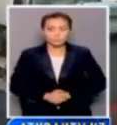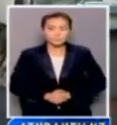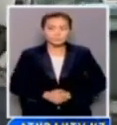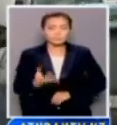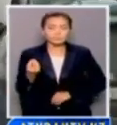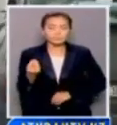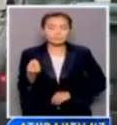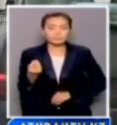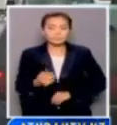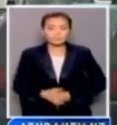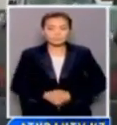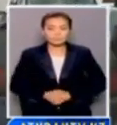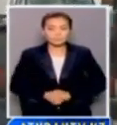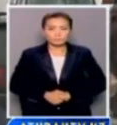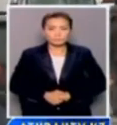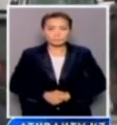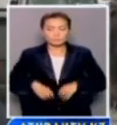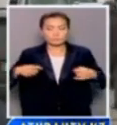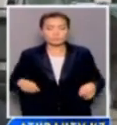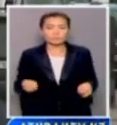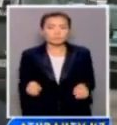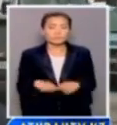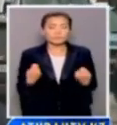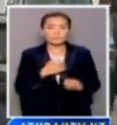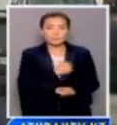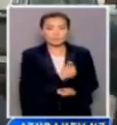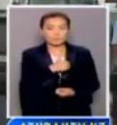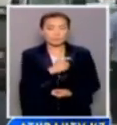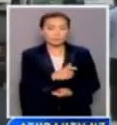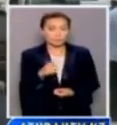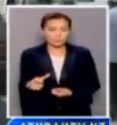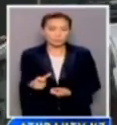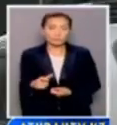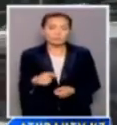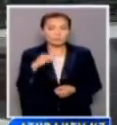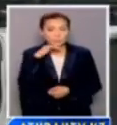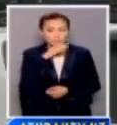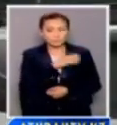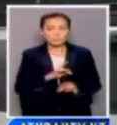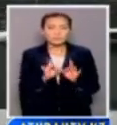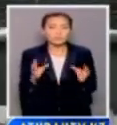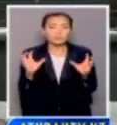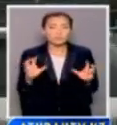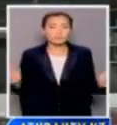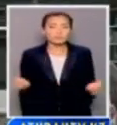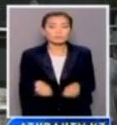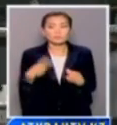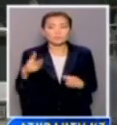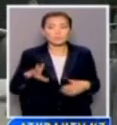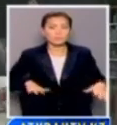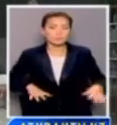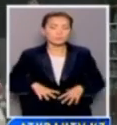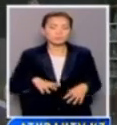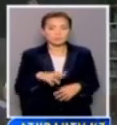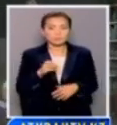Сонымен қатар әкімшілік бұзушылықтардың қатарында жеке тұлғалар да азаймай отыр. Айта кетейік, заң бұзған екі базар